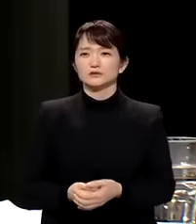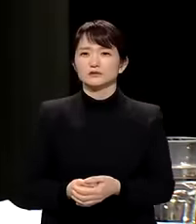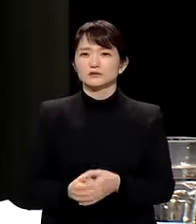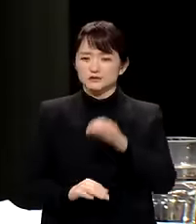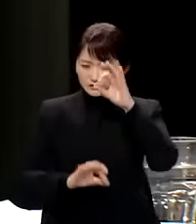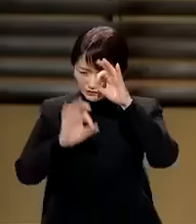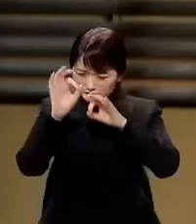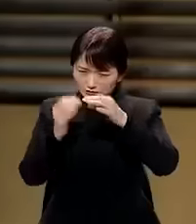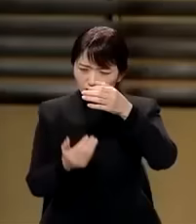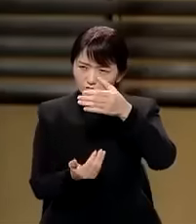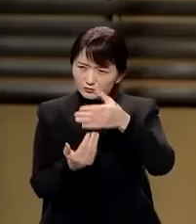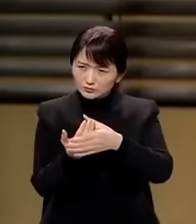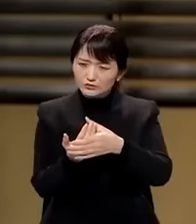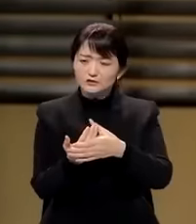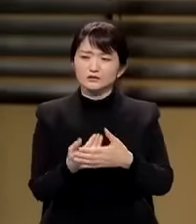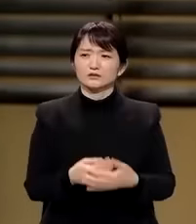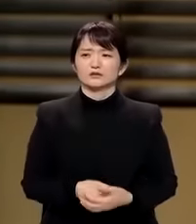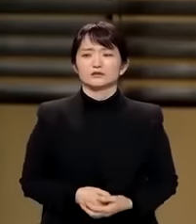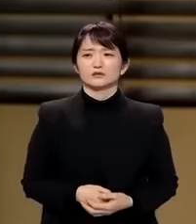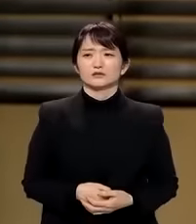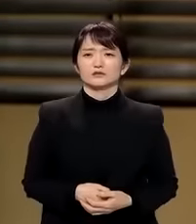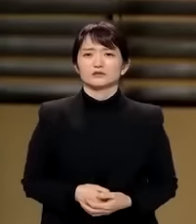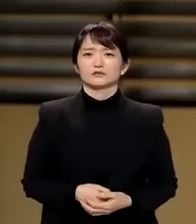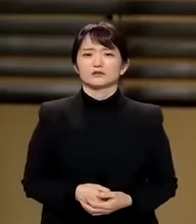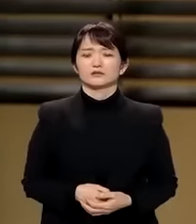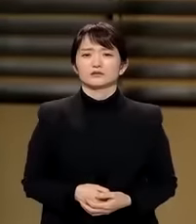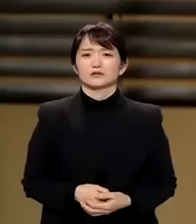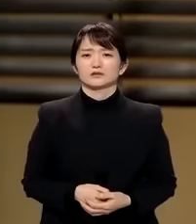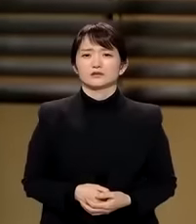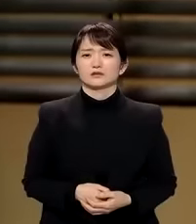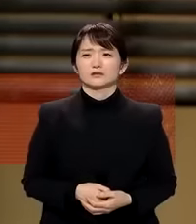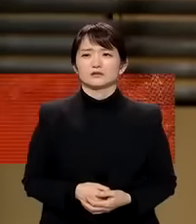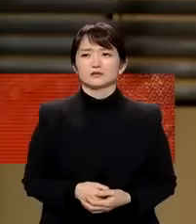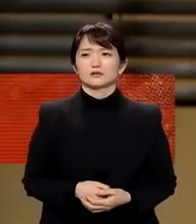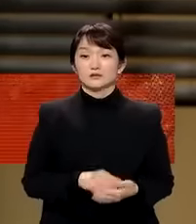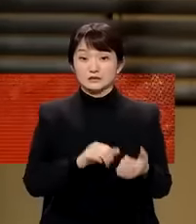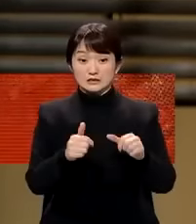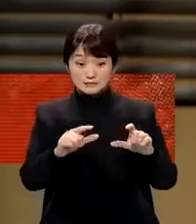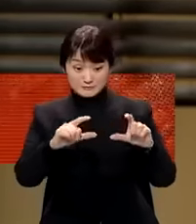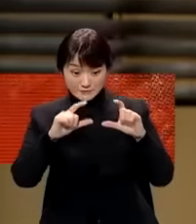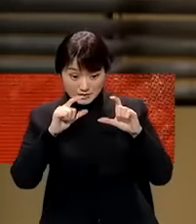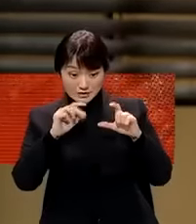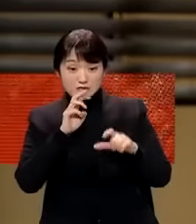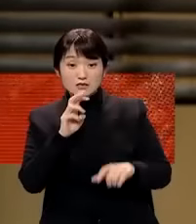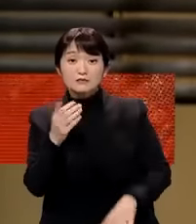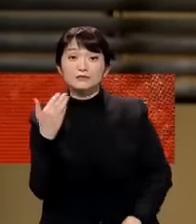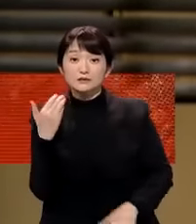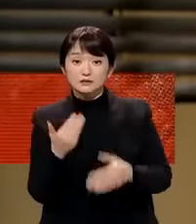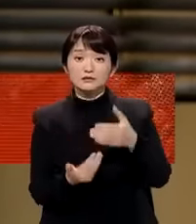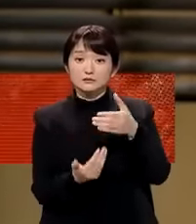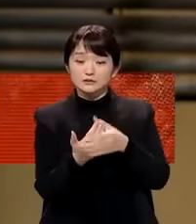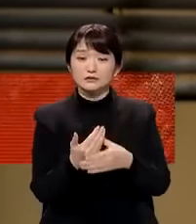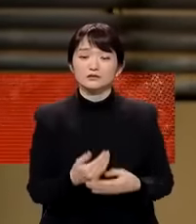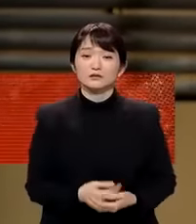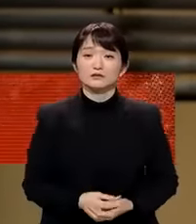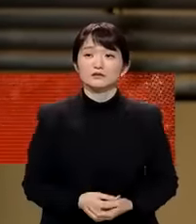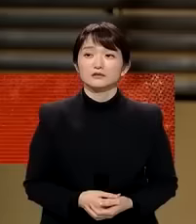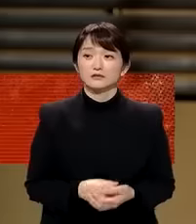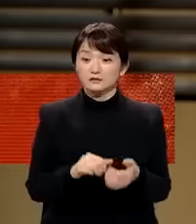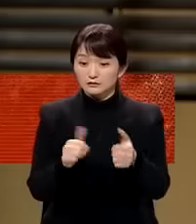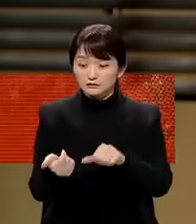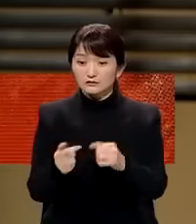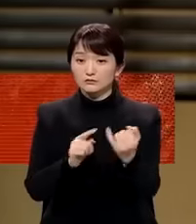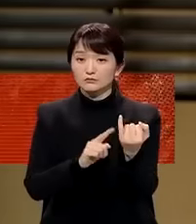아니었고요 사건이었습니다 아 이게 사망 성공은 내려지고 불과 30분 전에 벌어진 일인데이 사망한